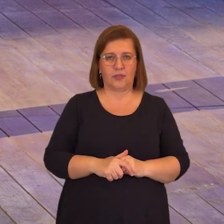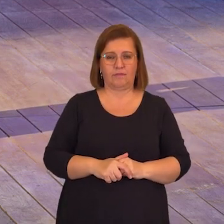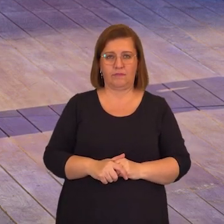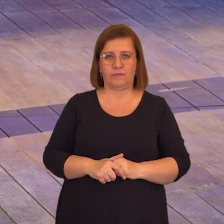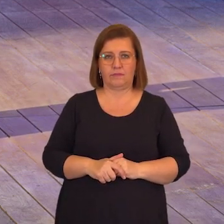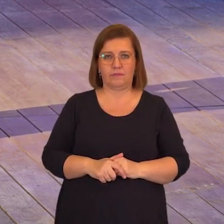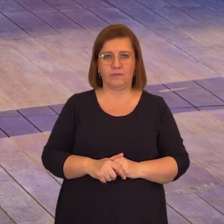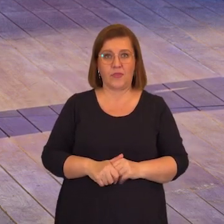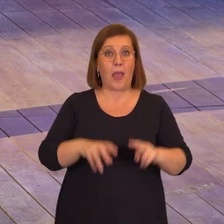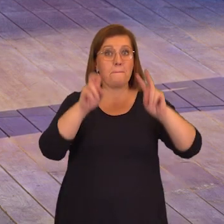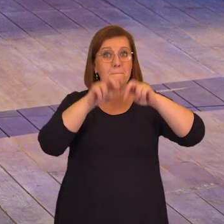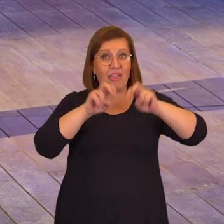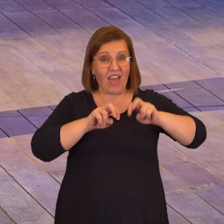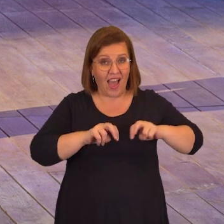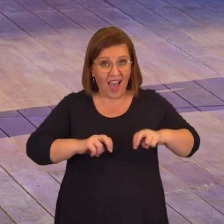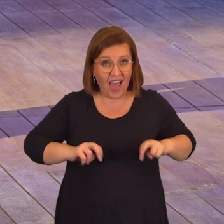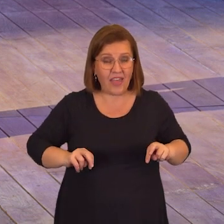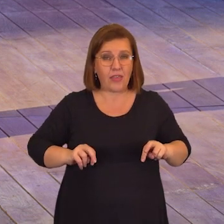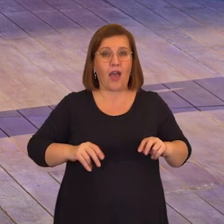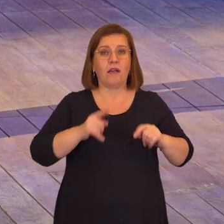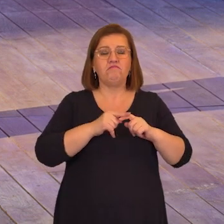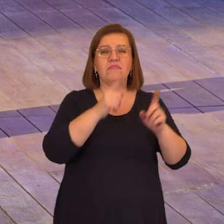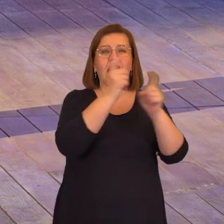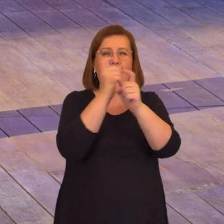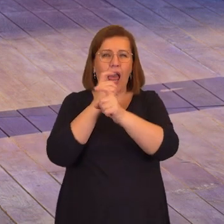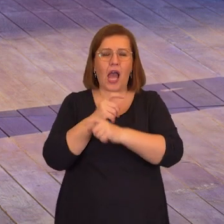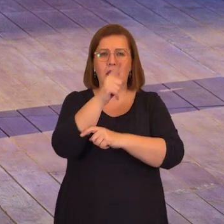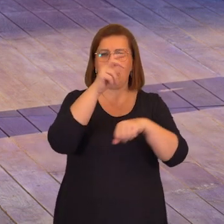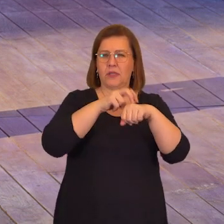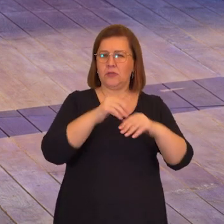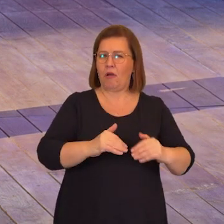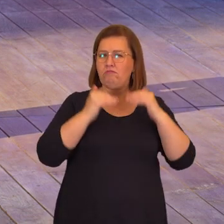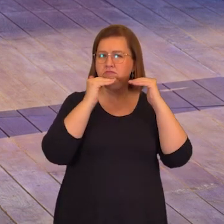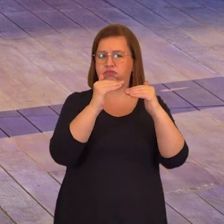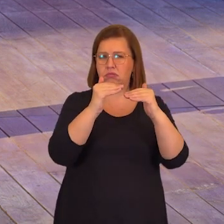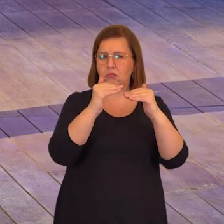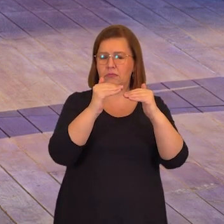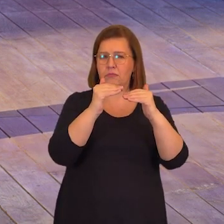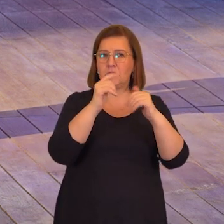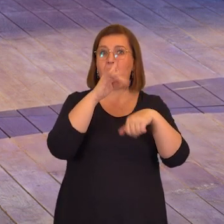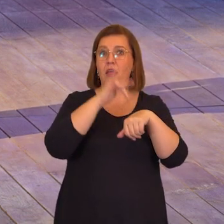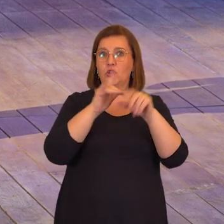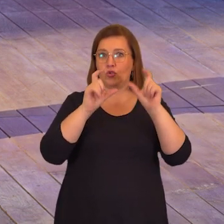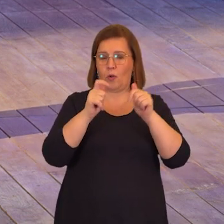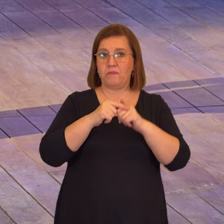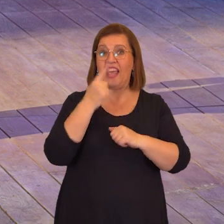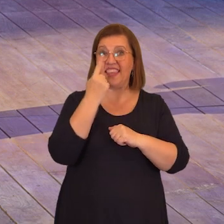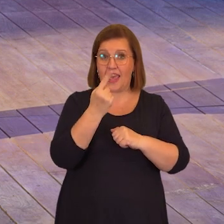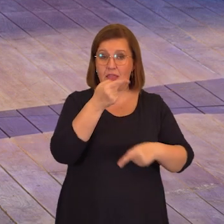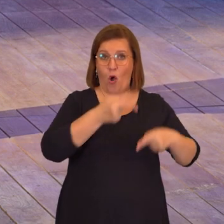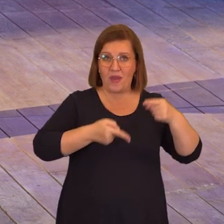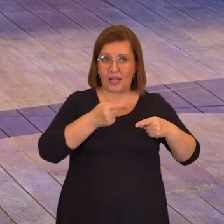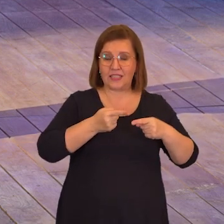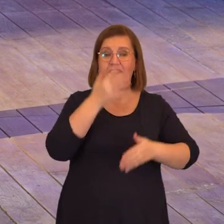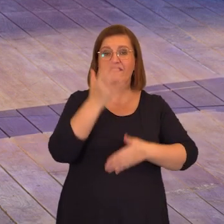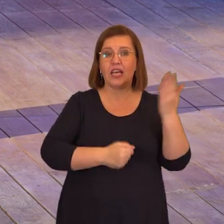Według badań, w krajach, gdzie medycyna jest na wysokim poziomie, do jednej tylko operacji używamy 1 kg